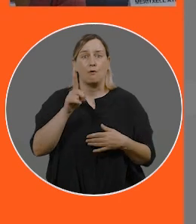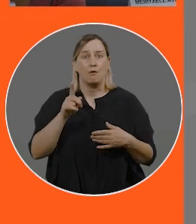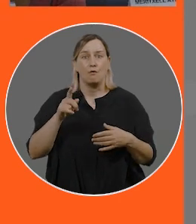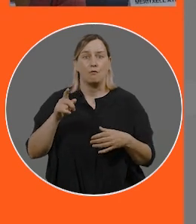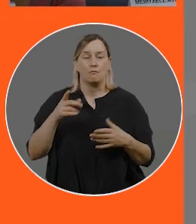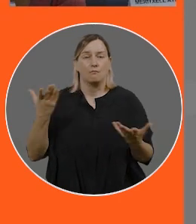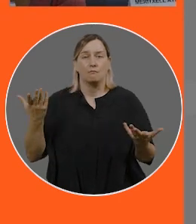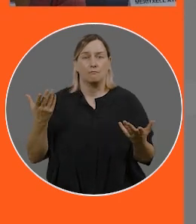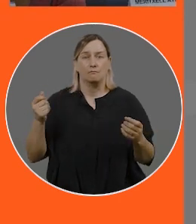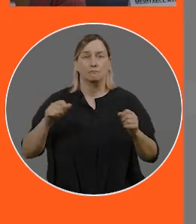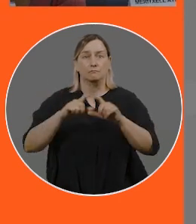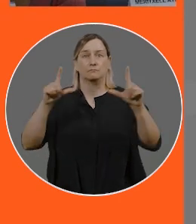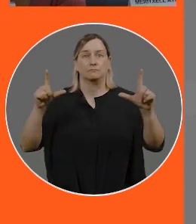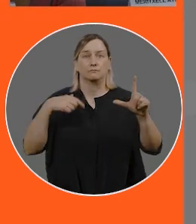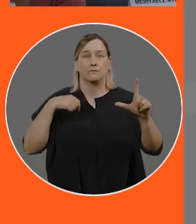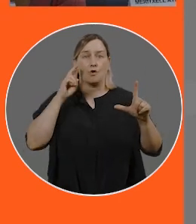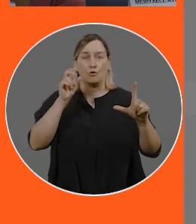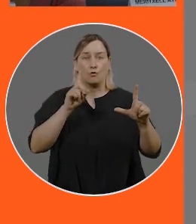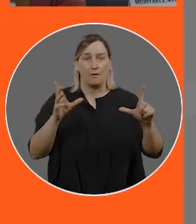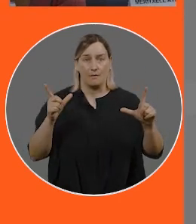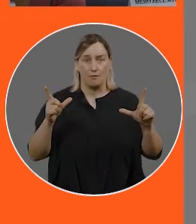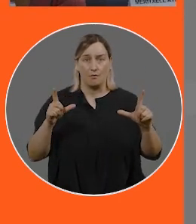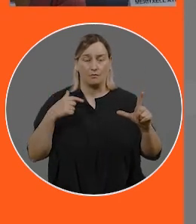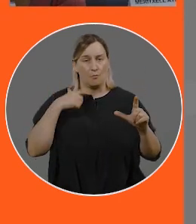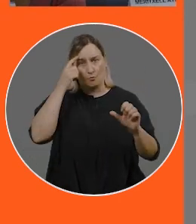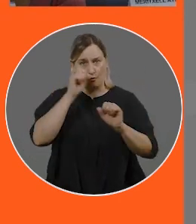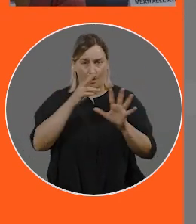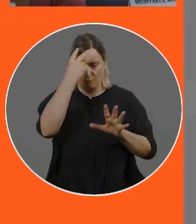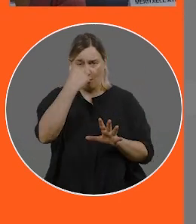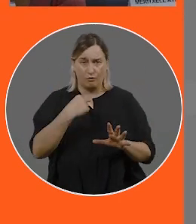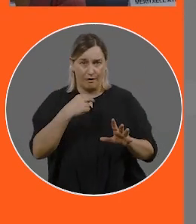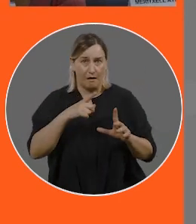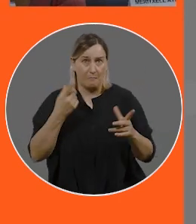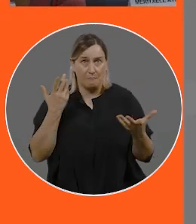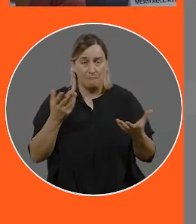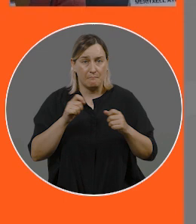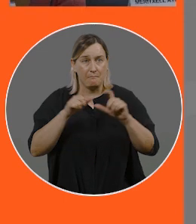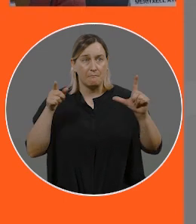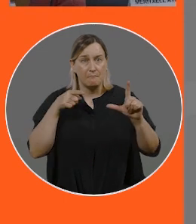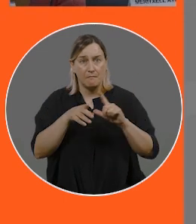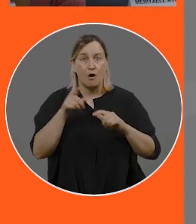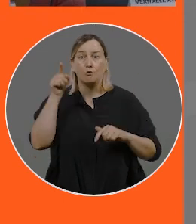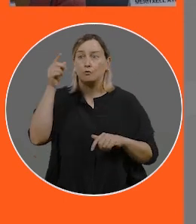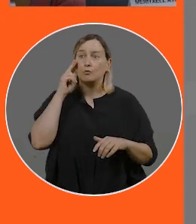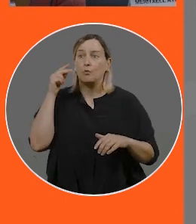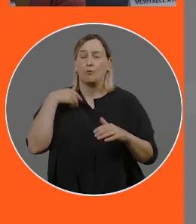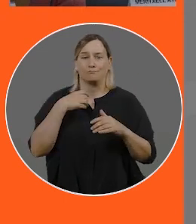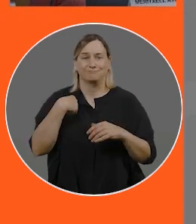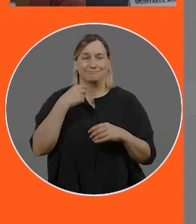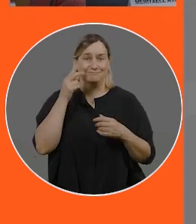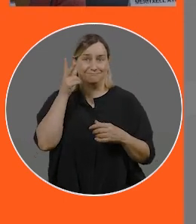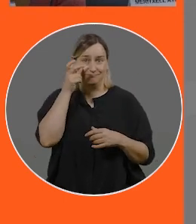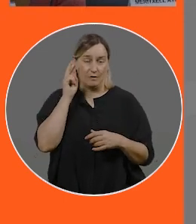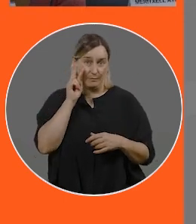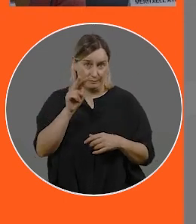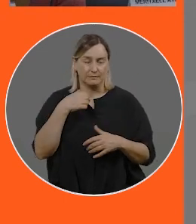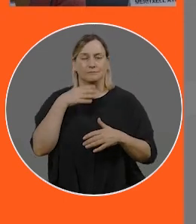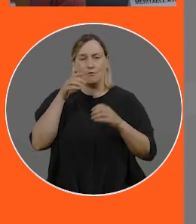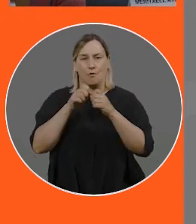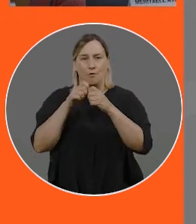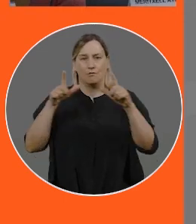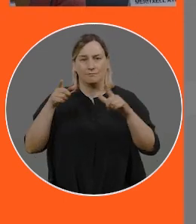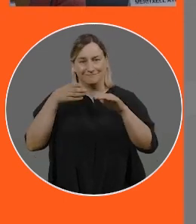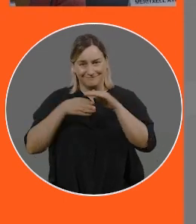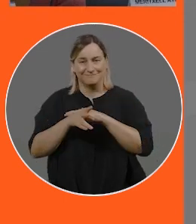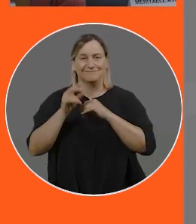I és evident, no? Llavors, vosaltres entreu a una web i teniu una visió global. Igual que si entreu en